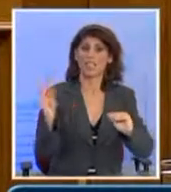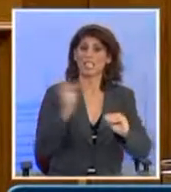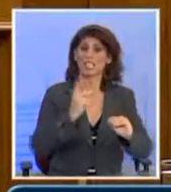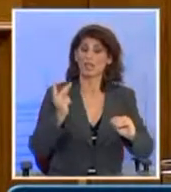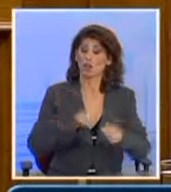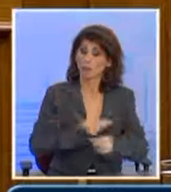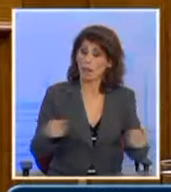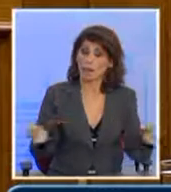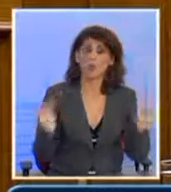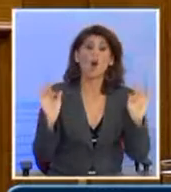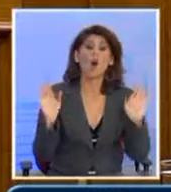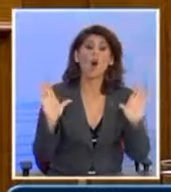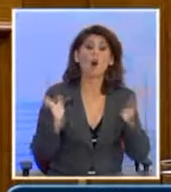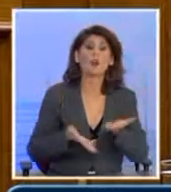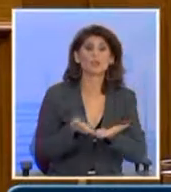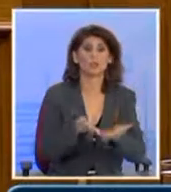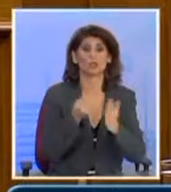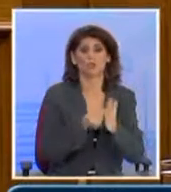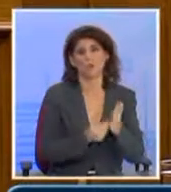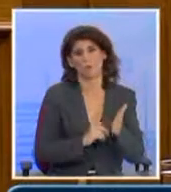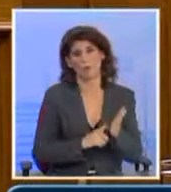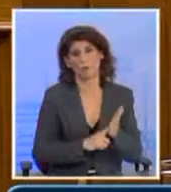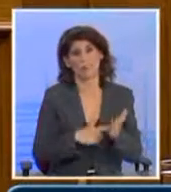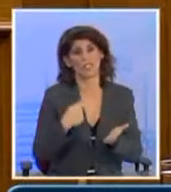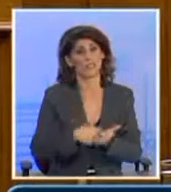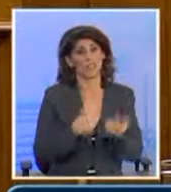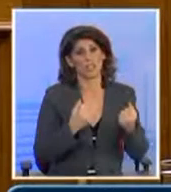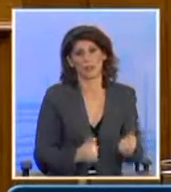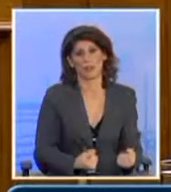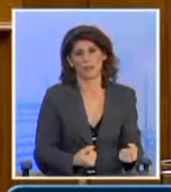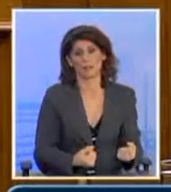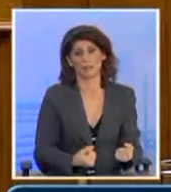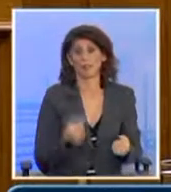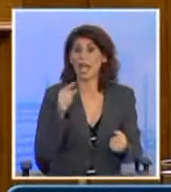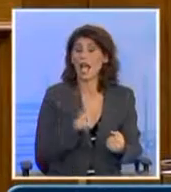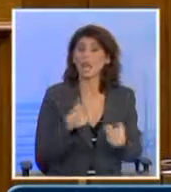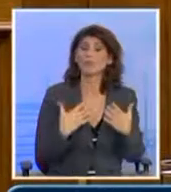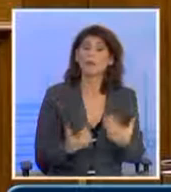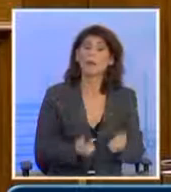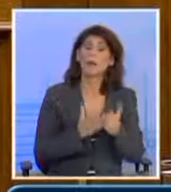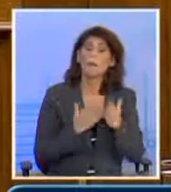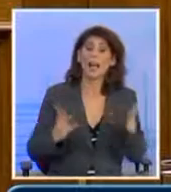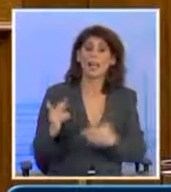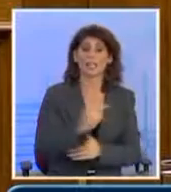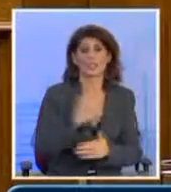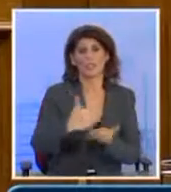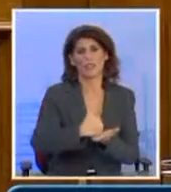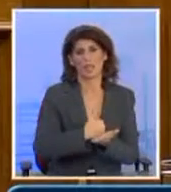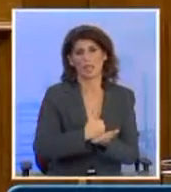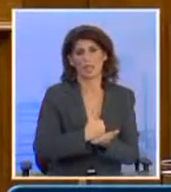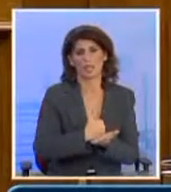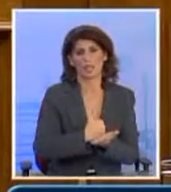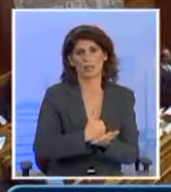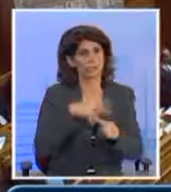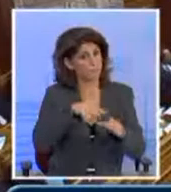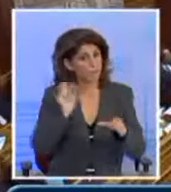κοινωνικές παροχές, χωρίς να συνεισφέρουν στο βαθμό που θα έπρεπε στα φορολογικά βάρη. Αυτό αποτελεί μεγάλη κοινωνική αδικία. Η